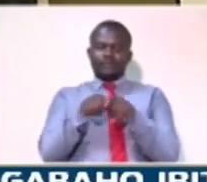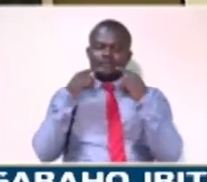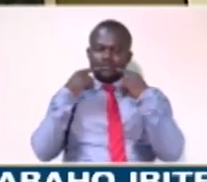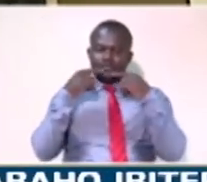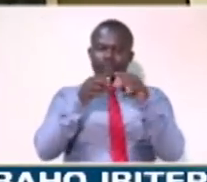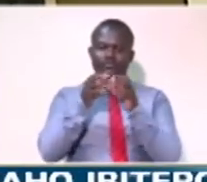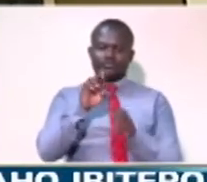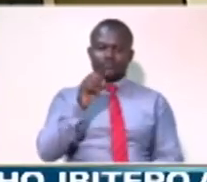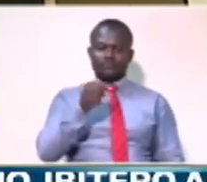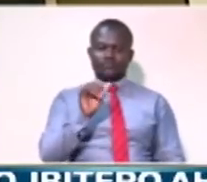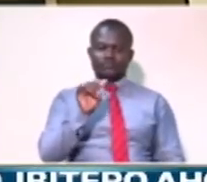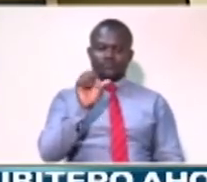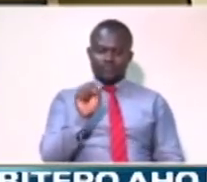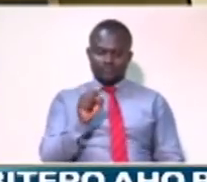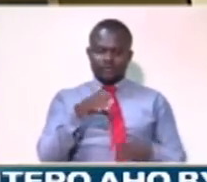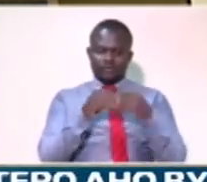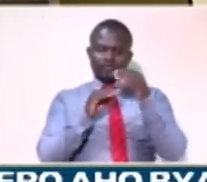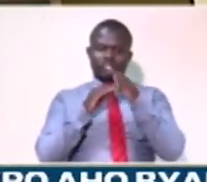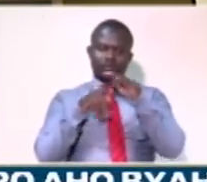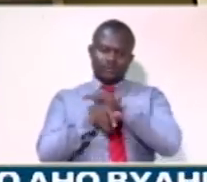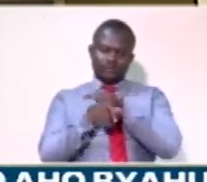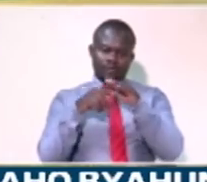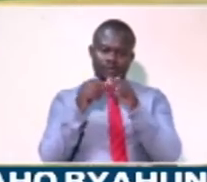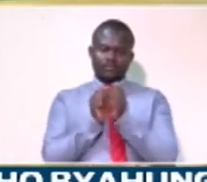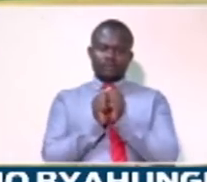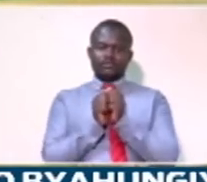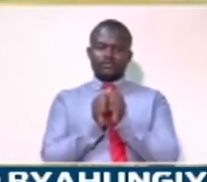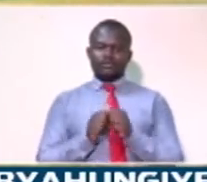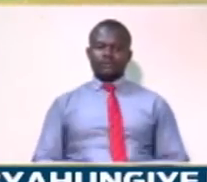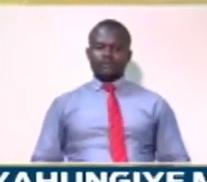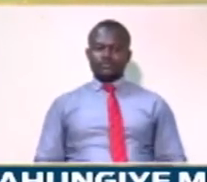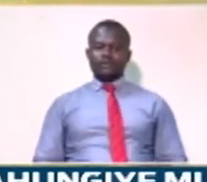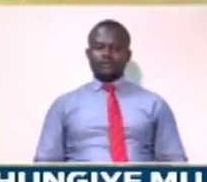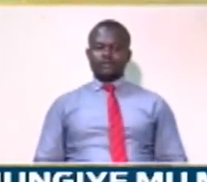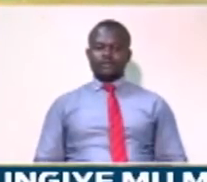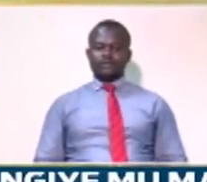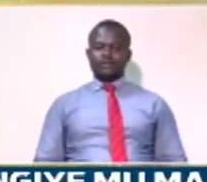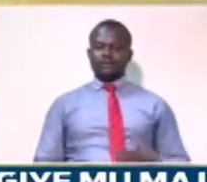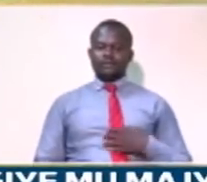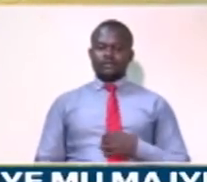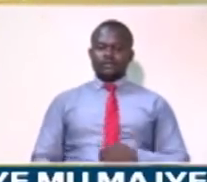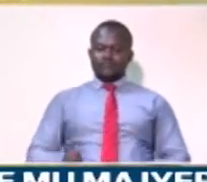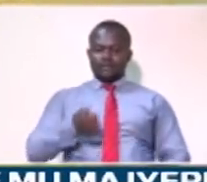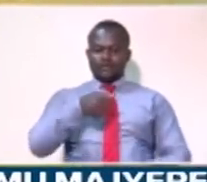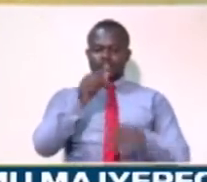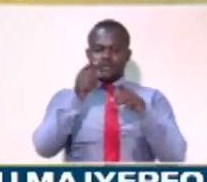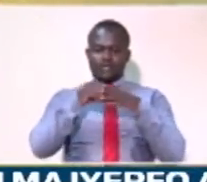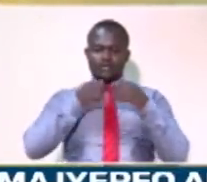na Regisika Tarayiha umuyobozi mukuru w'urwego rw'abinjira n'abasohoka yaje mu Rwanda n'umuntu usuye igihugu